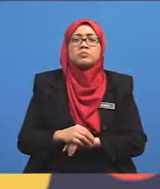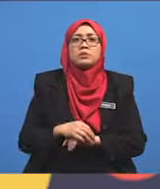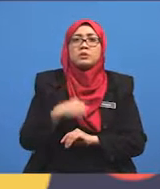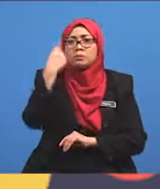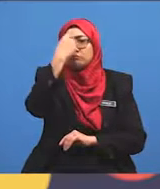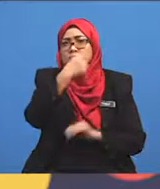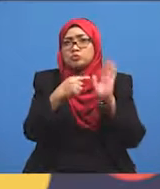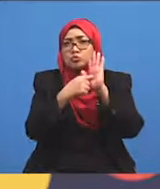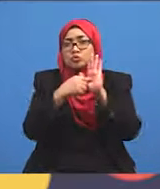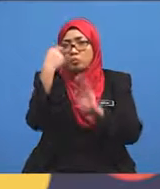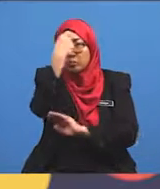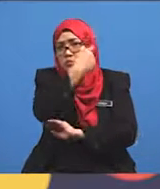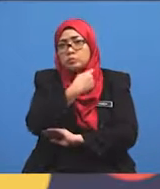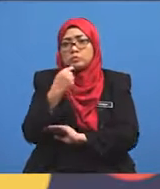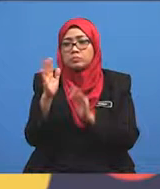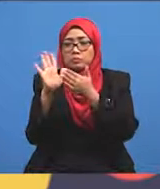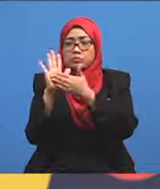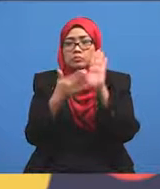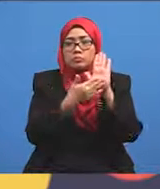kedua tapak tangannya.